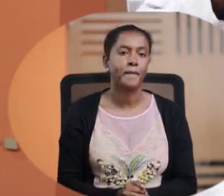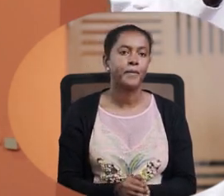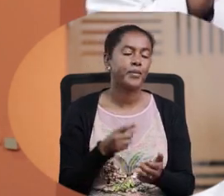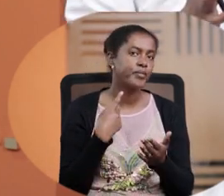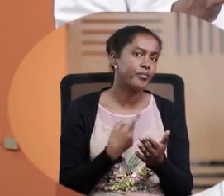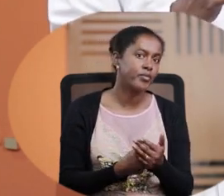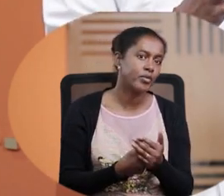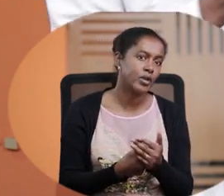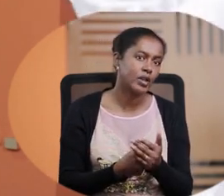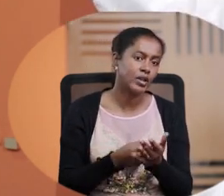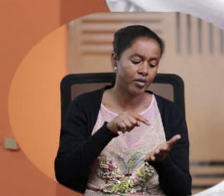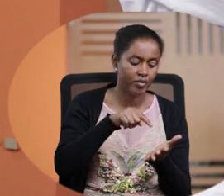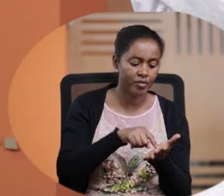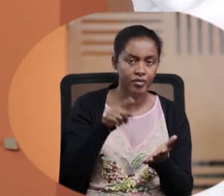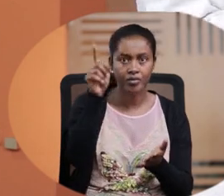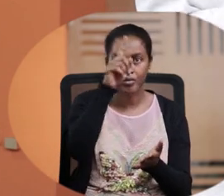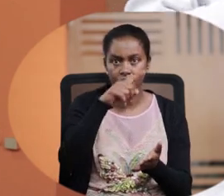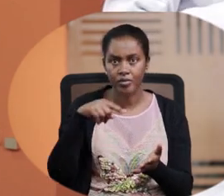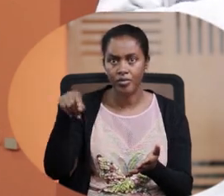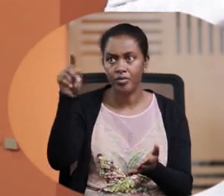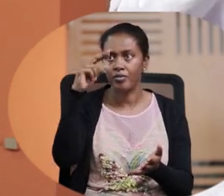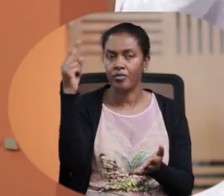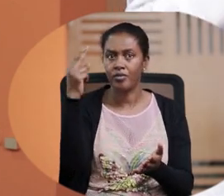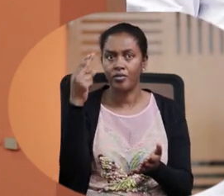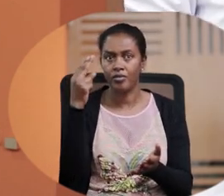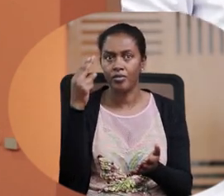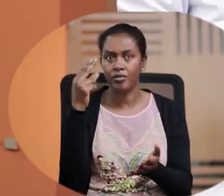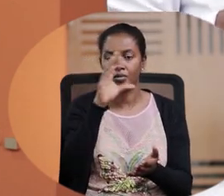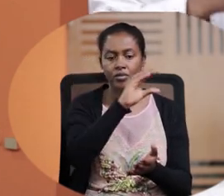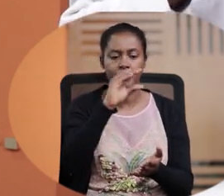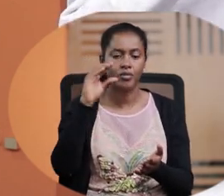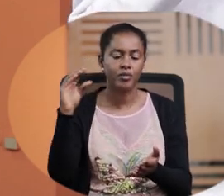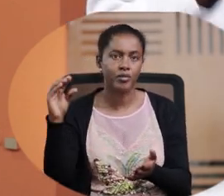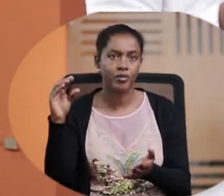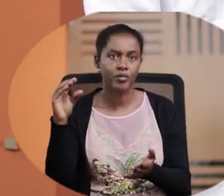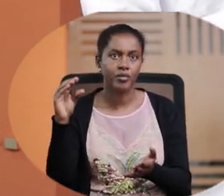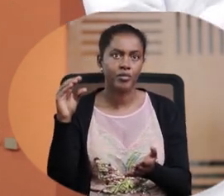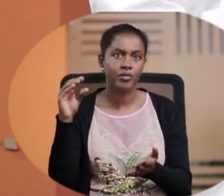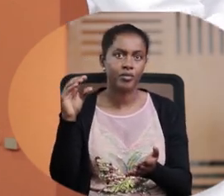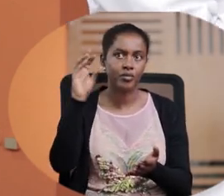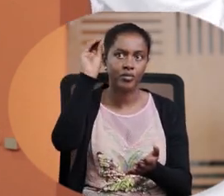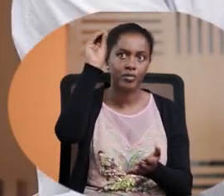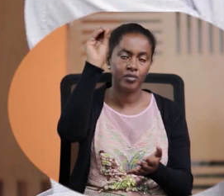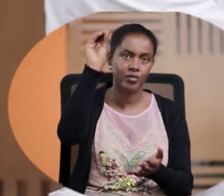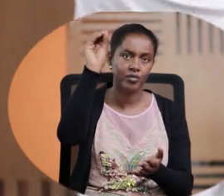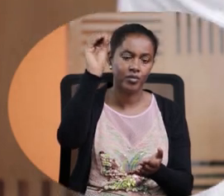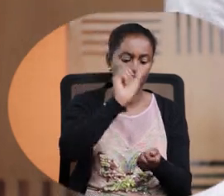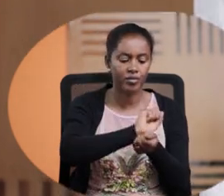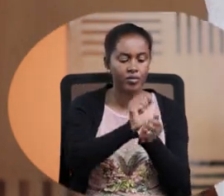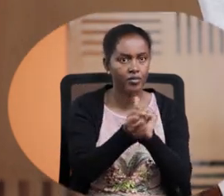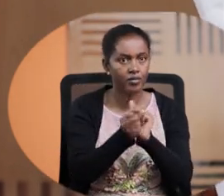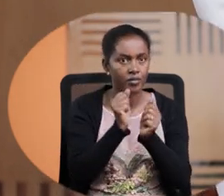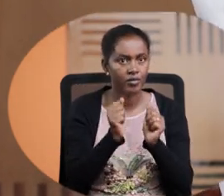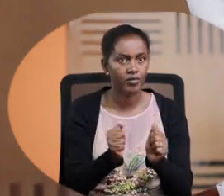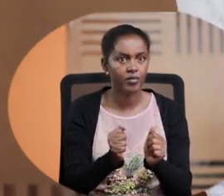kana fan urge ngo san ratun daudan dibanta kana garamta jijira gara degree tijijir gara degree tijijira cha gara degree tijijira